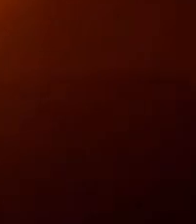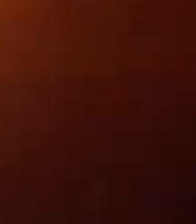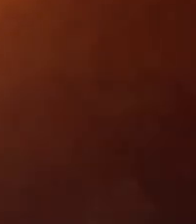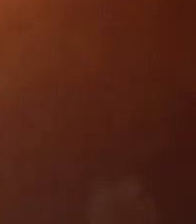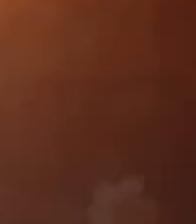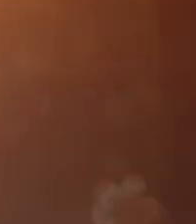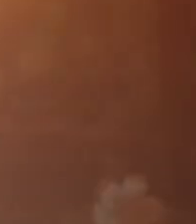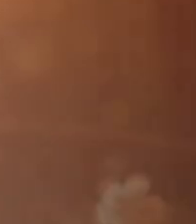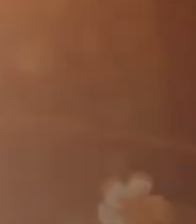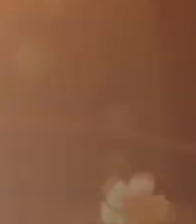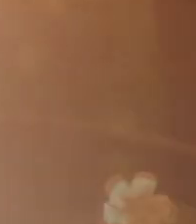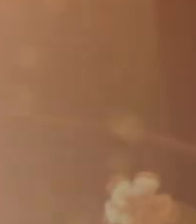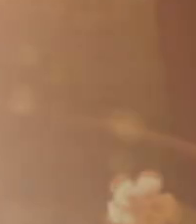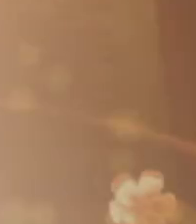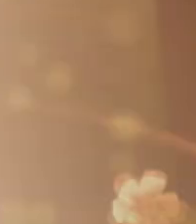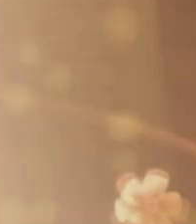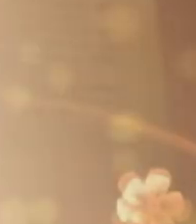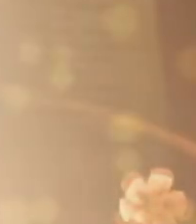era